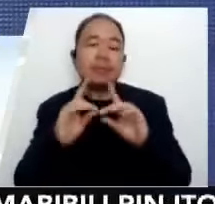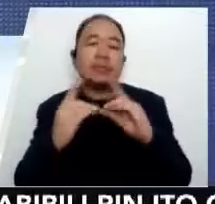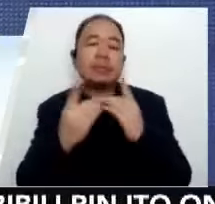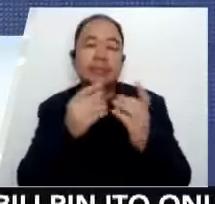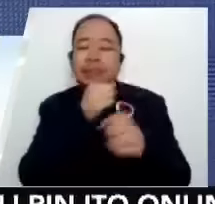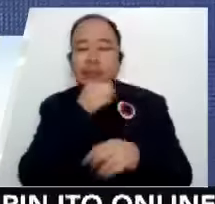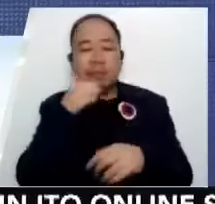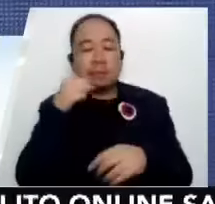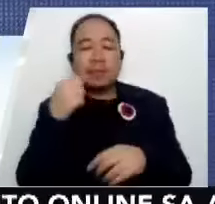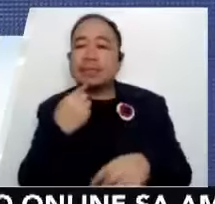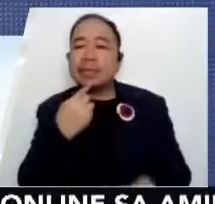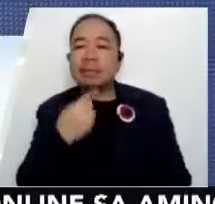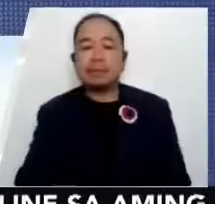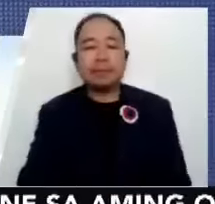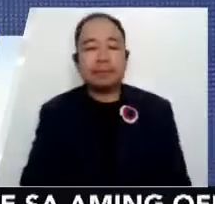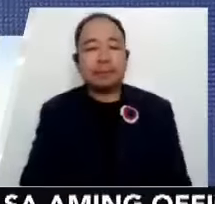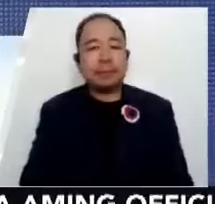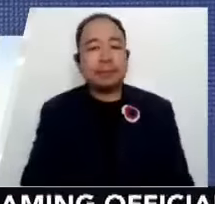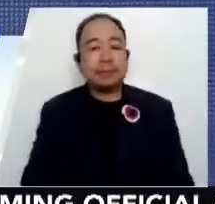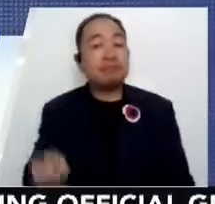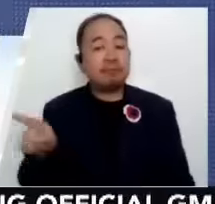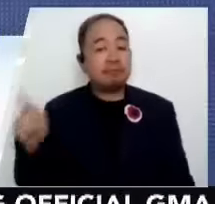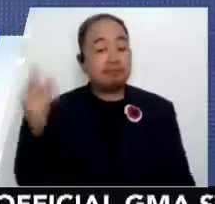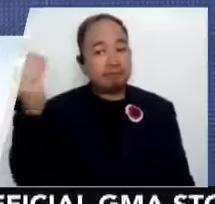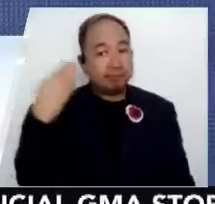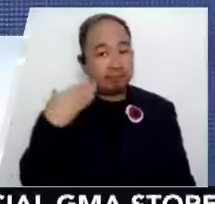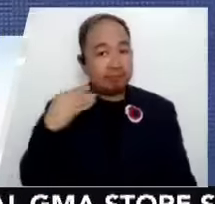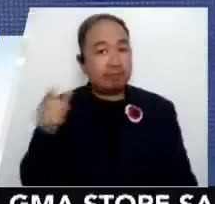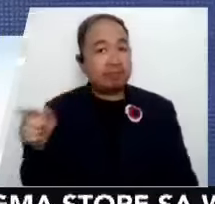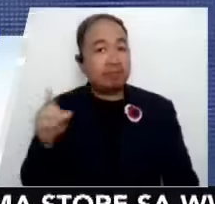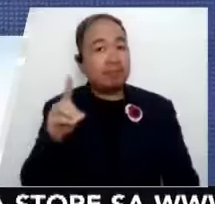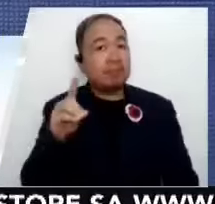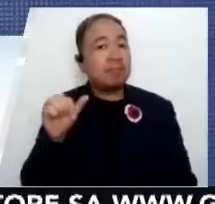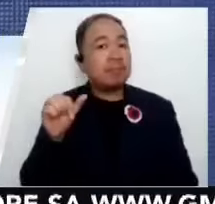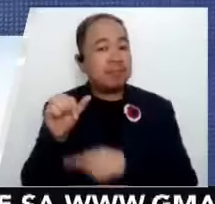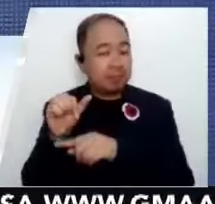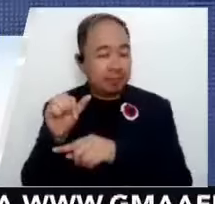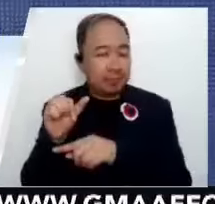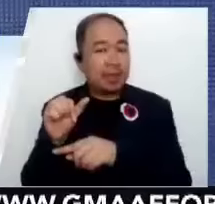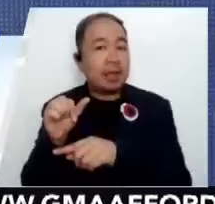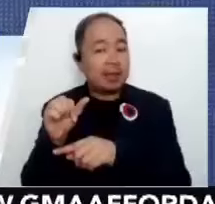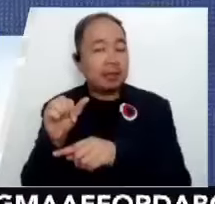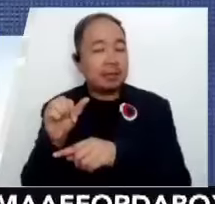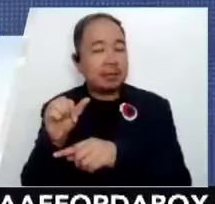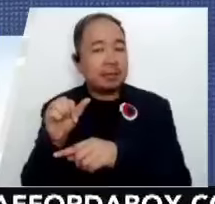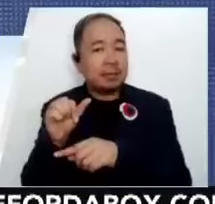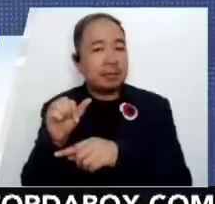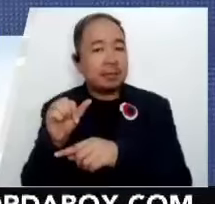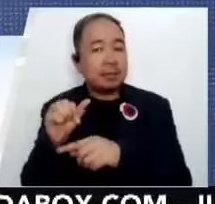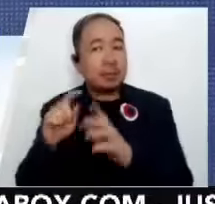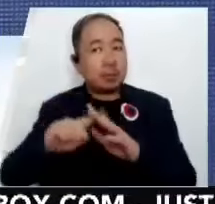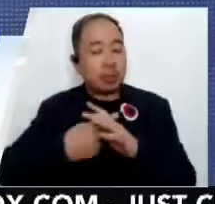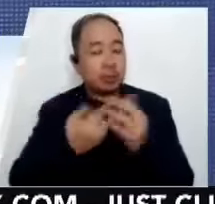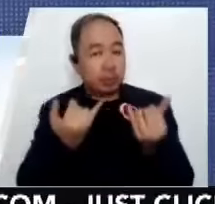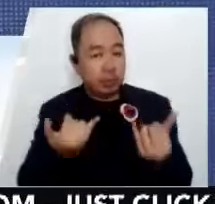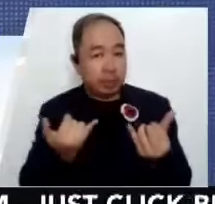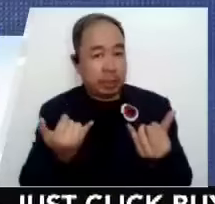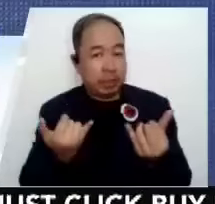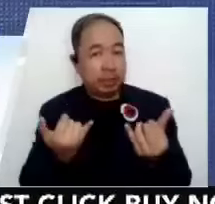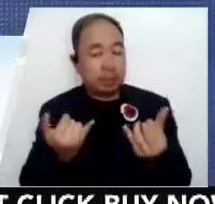Nasabihan lang ako ni ating Secretary si Kiko Laurel ng DA na mula ngayon ay maari